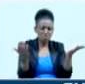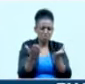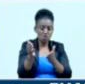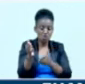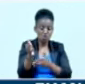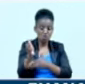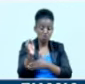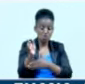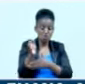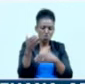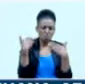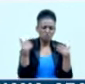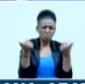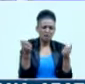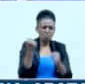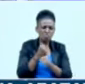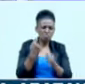z'ubuzima ziriho zirakora iki kuri iki kibazo?